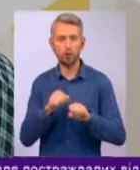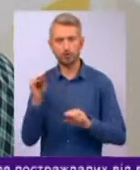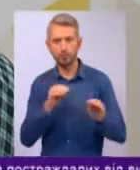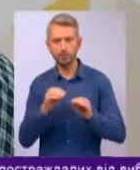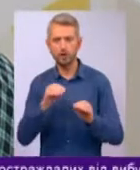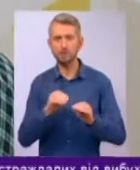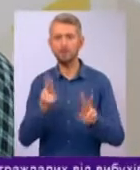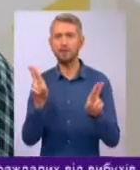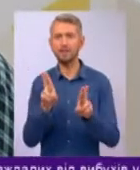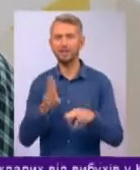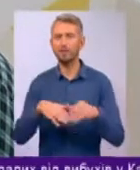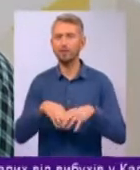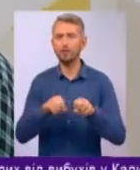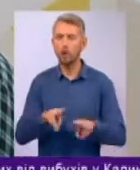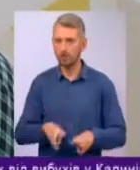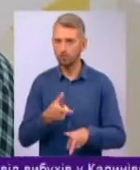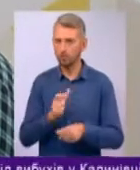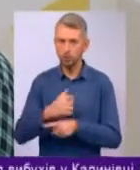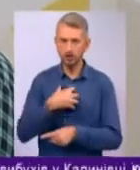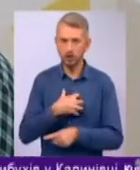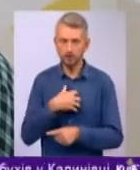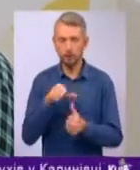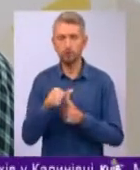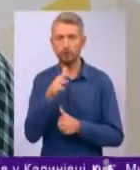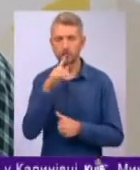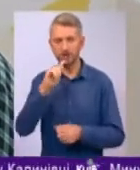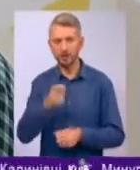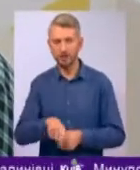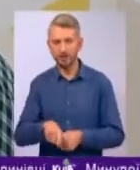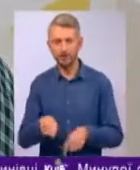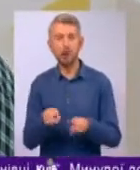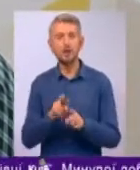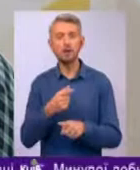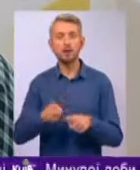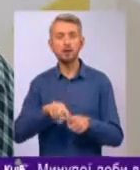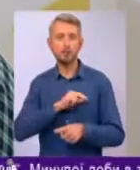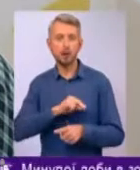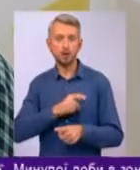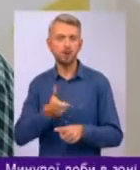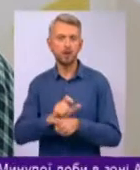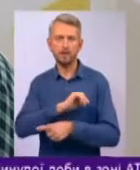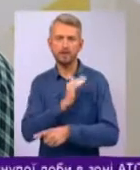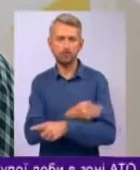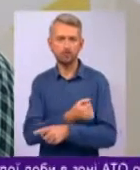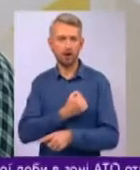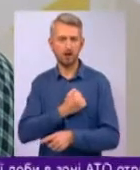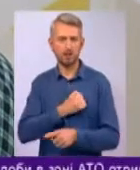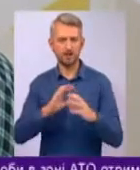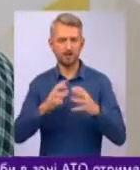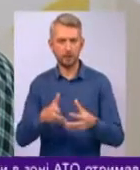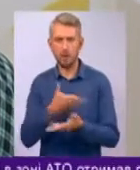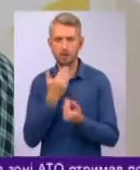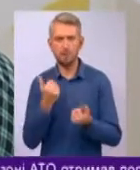принципом професіоналізму. Це дуже важливо, особливо під час війни. Так, як це працює в найсильніших арміях світу. Тобто